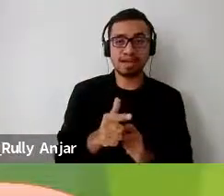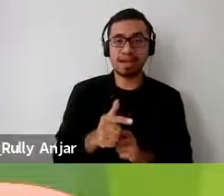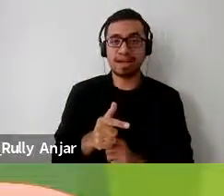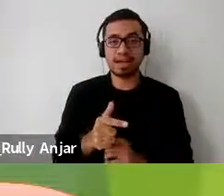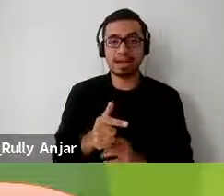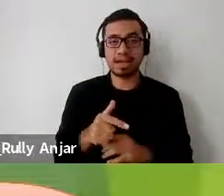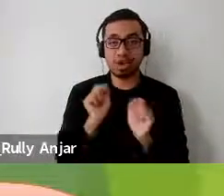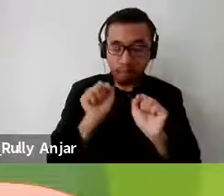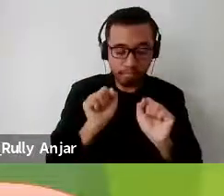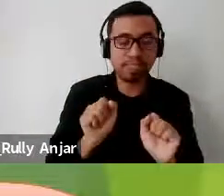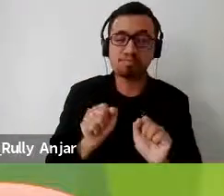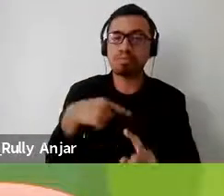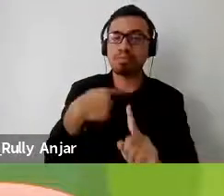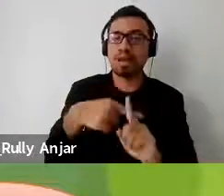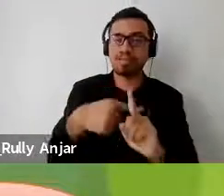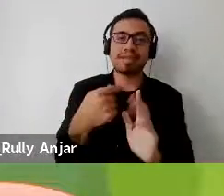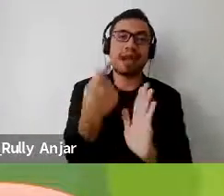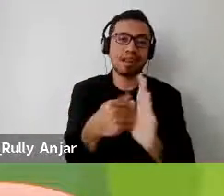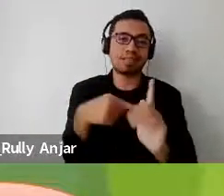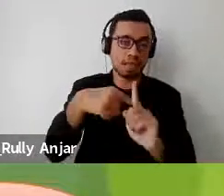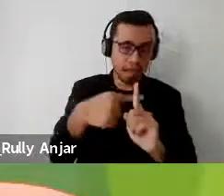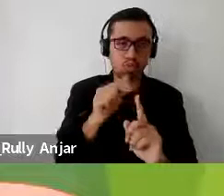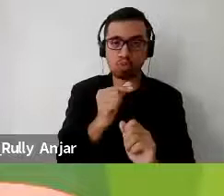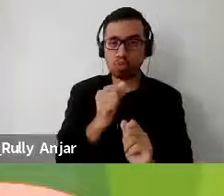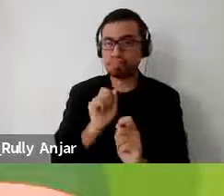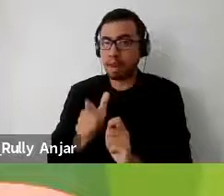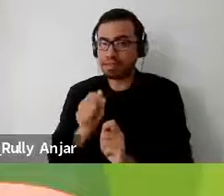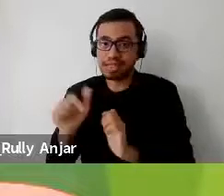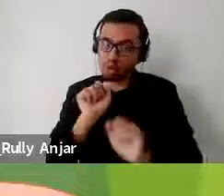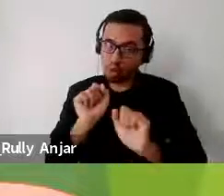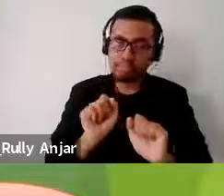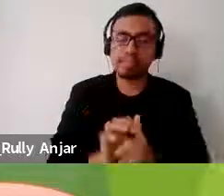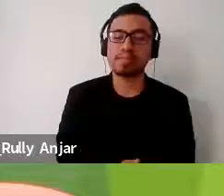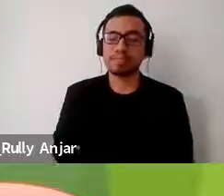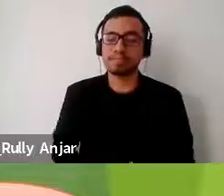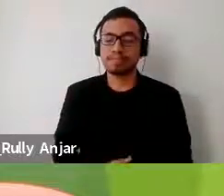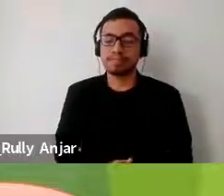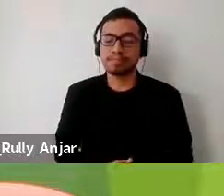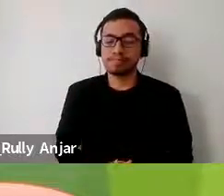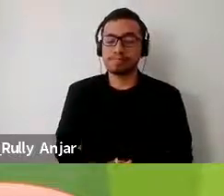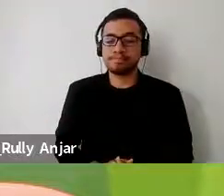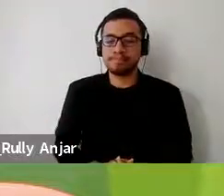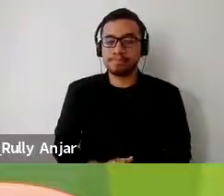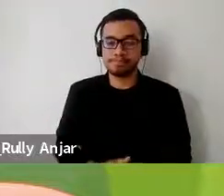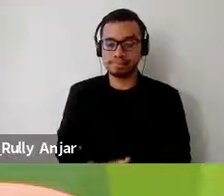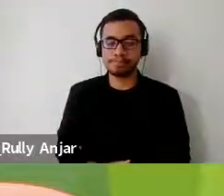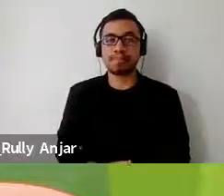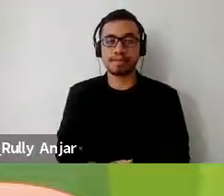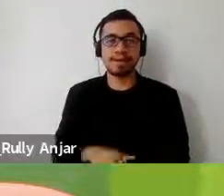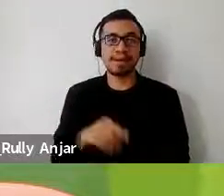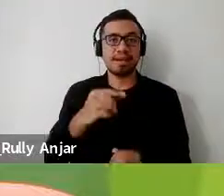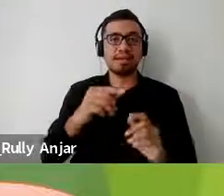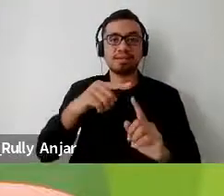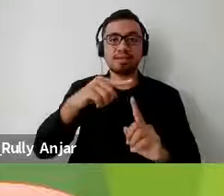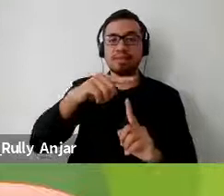persoalan itu. Nah, di dalam refocusing, kita memahami bahwa penyusunan target pendapatan daerah dalam APBD. Ini harus